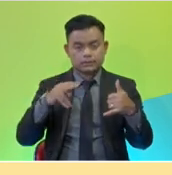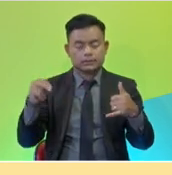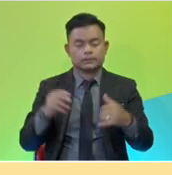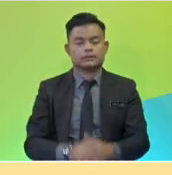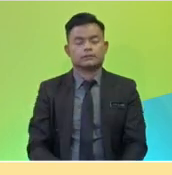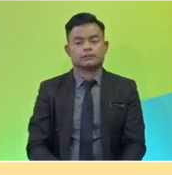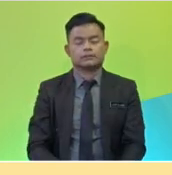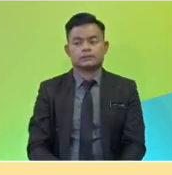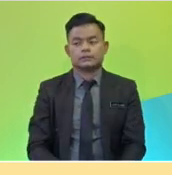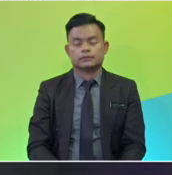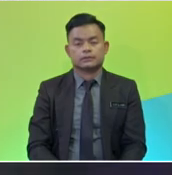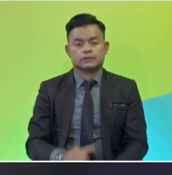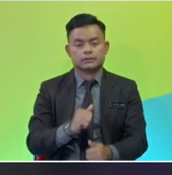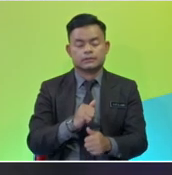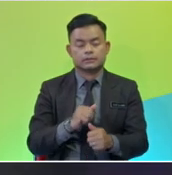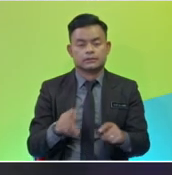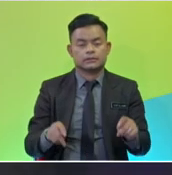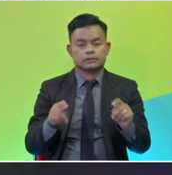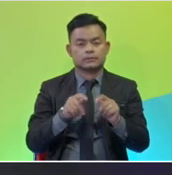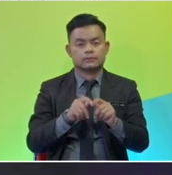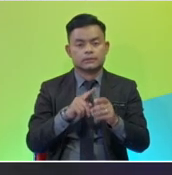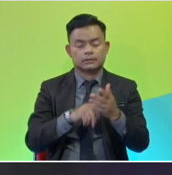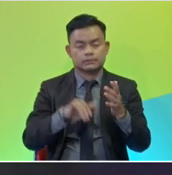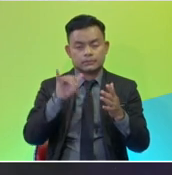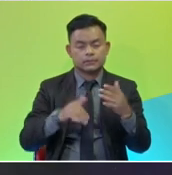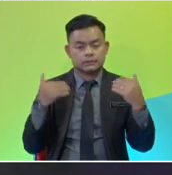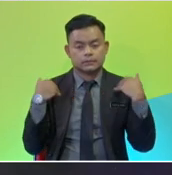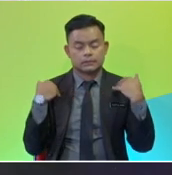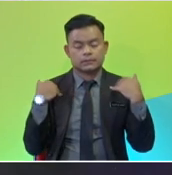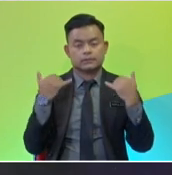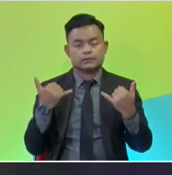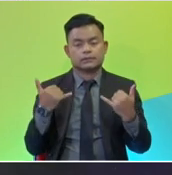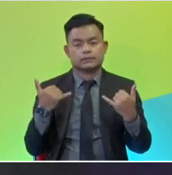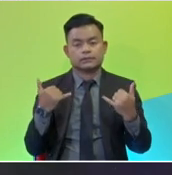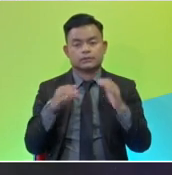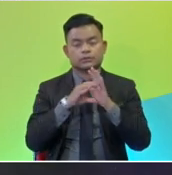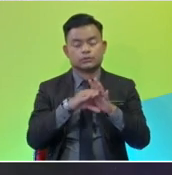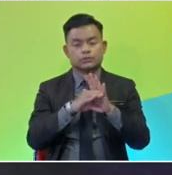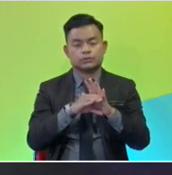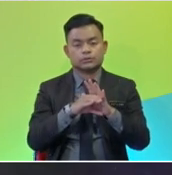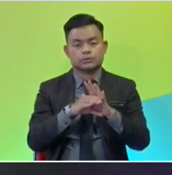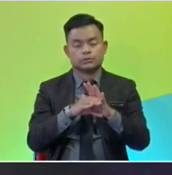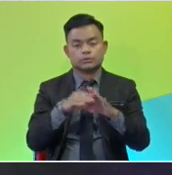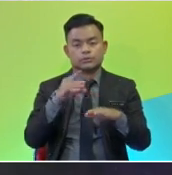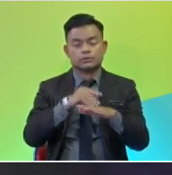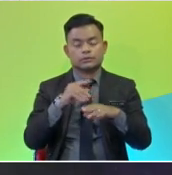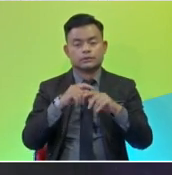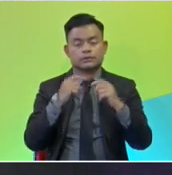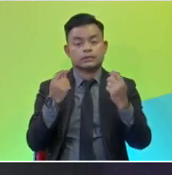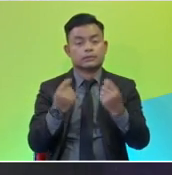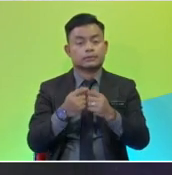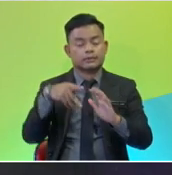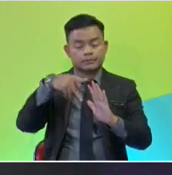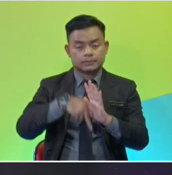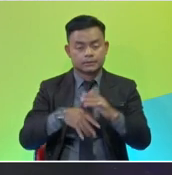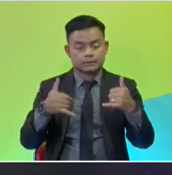ada bawa contoh contoh di taman permainan di rumah di sekolah okey di tempat tiga